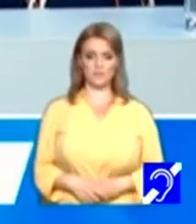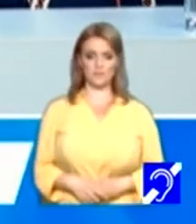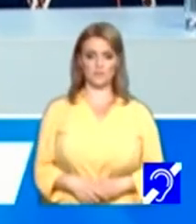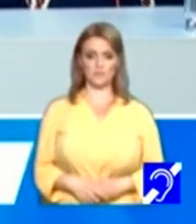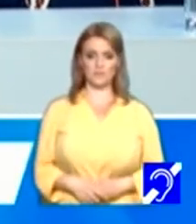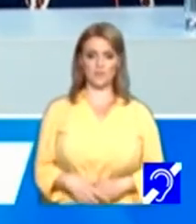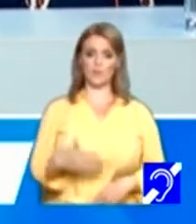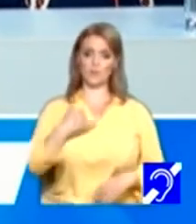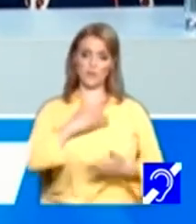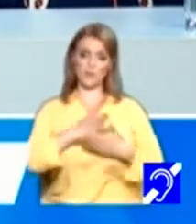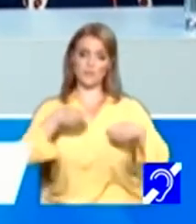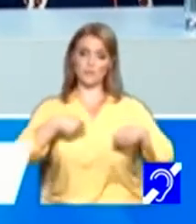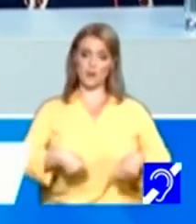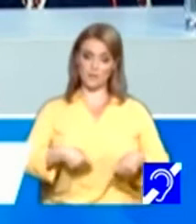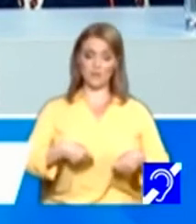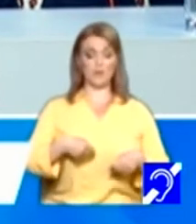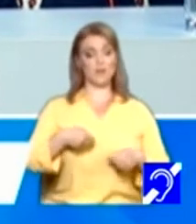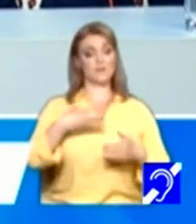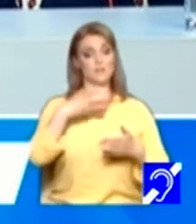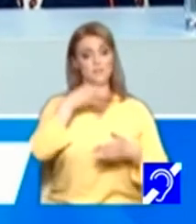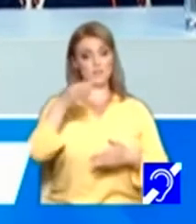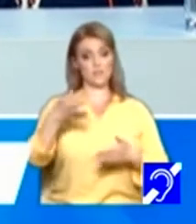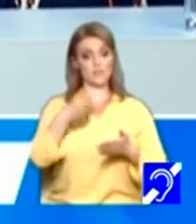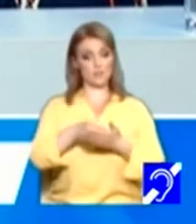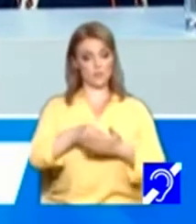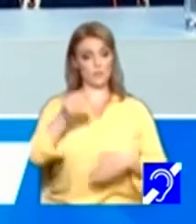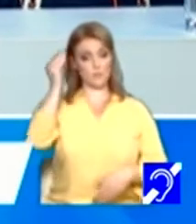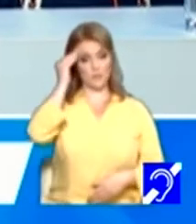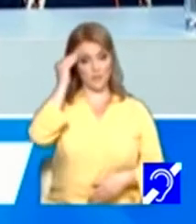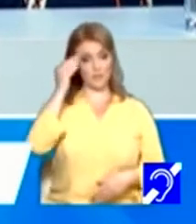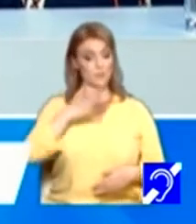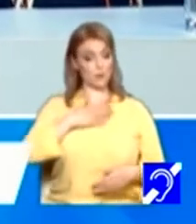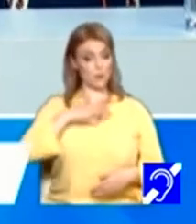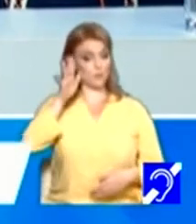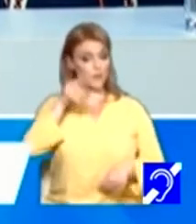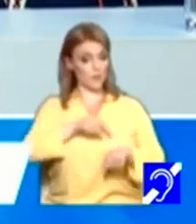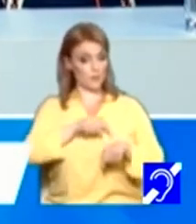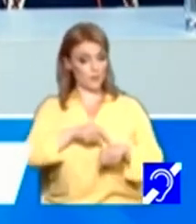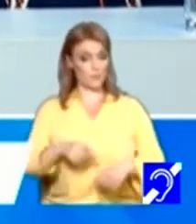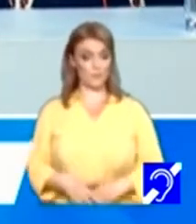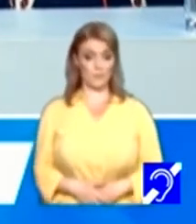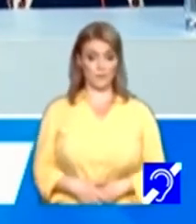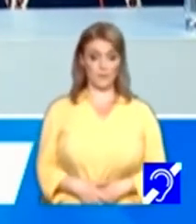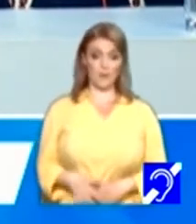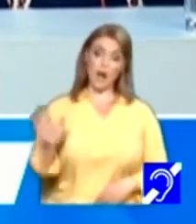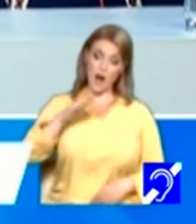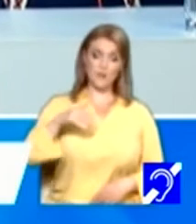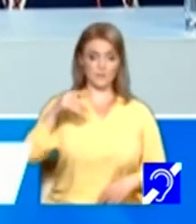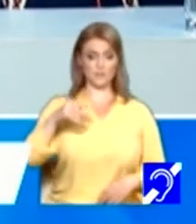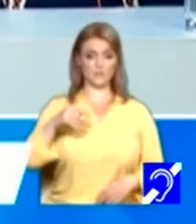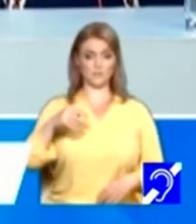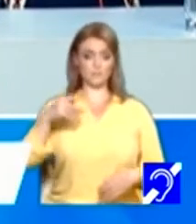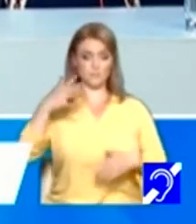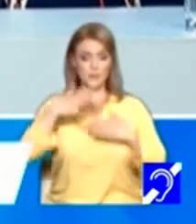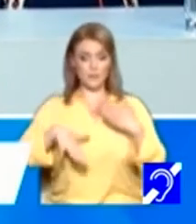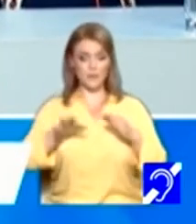Eu am dreptul să-mi spun, să-mi cheltui timpul așa cum am dreptul, ok? Suntem vii, ok, dar haideți să fim și